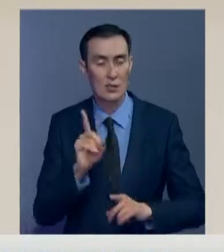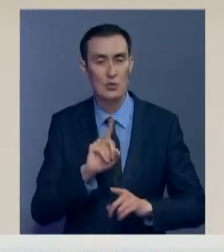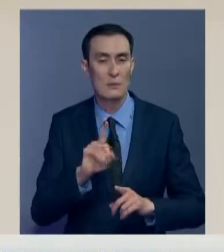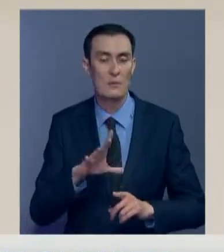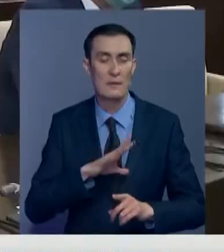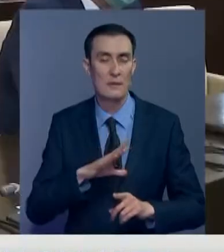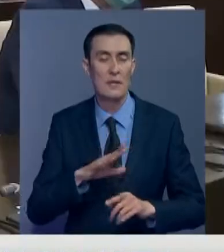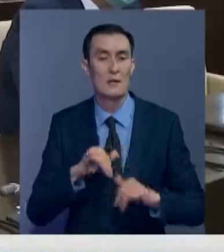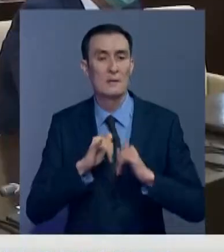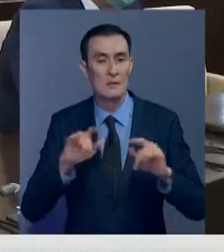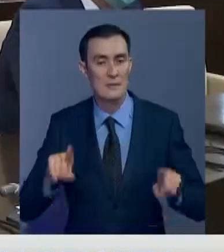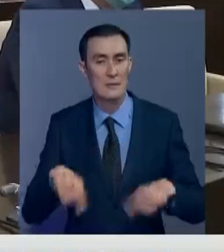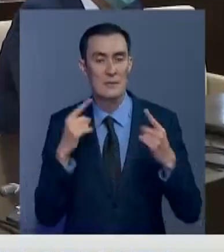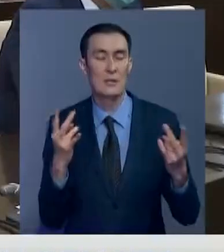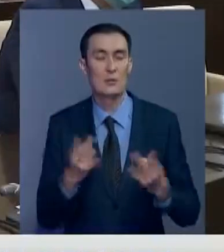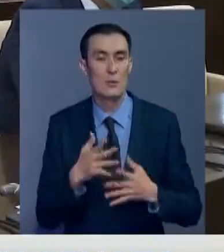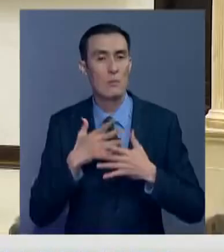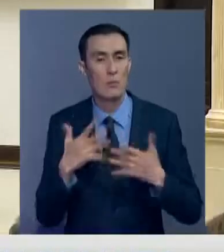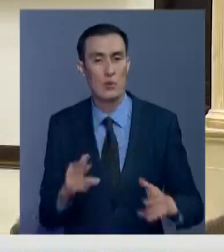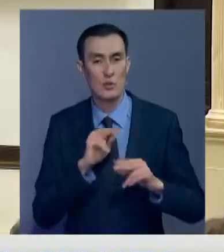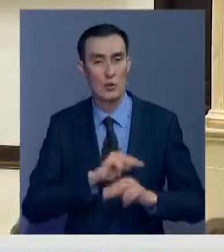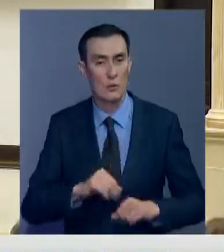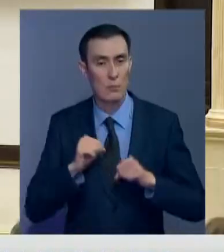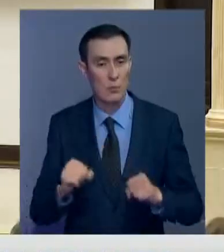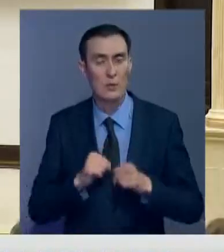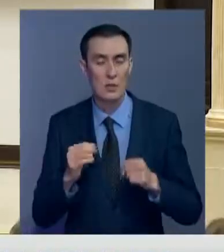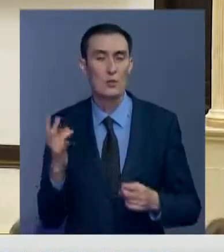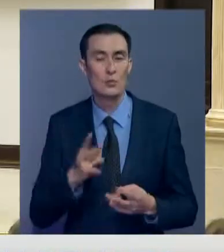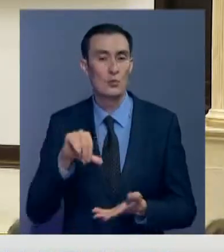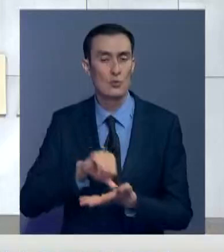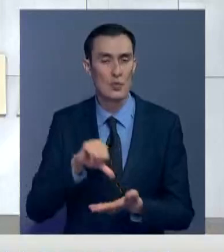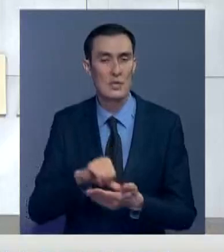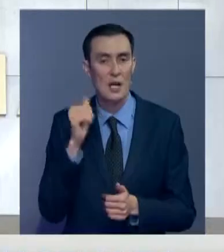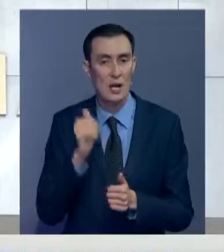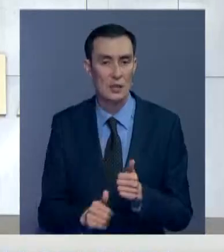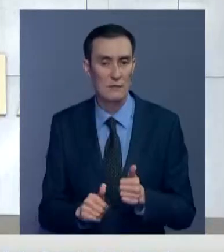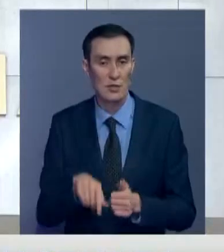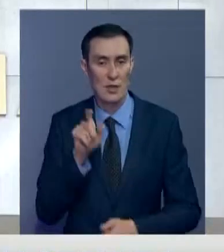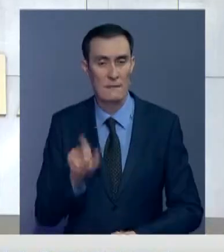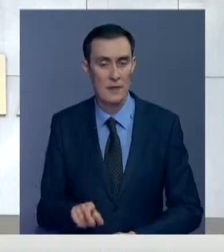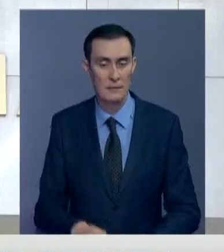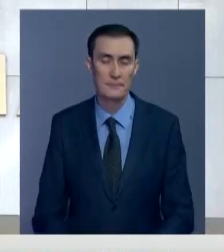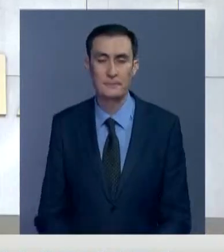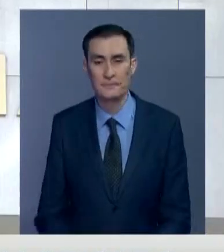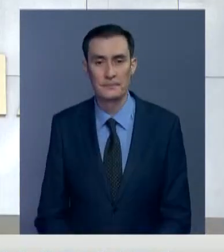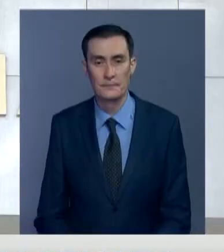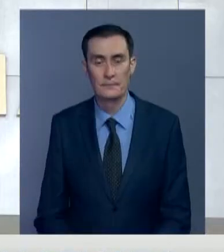вывести страну из кризиса, нам всем предстоит больше работать. И здесь важно участие каждого казахстанца. Ирина